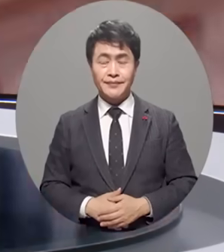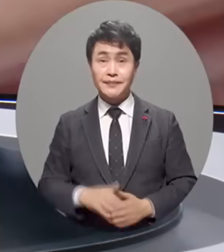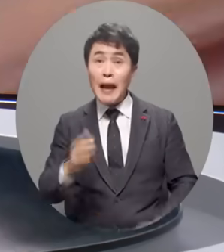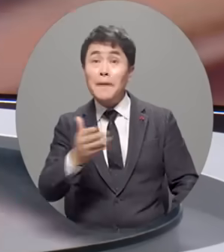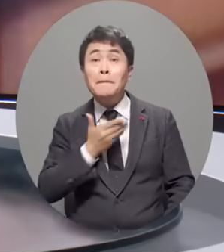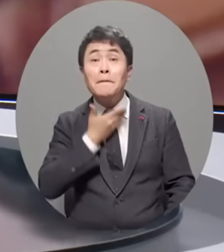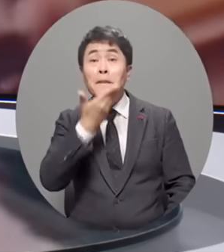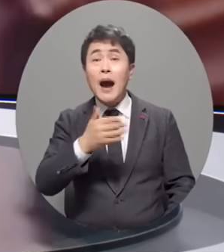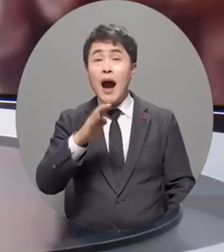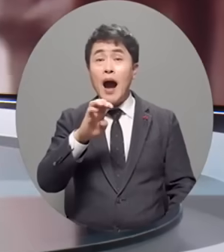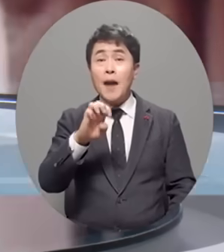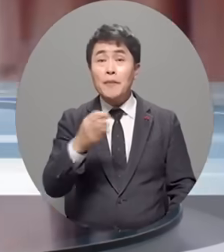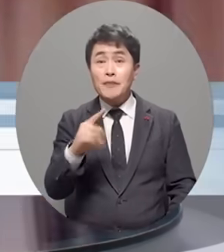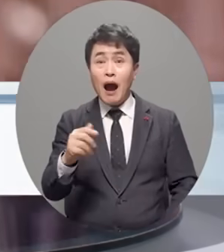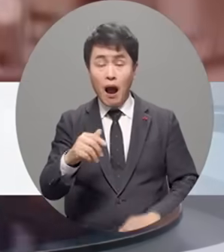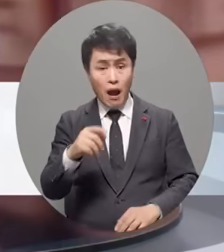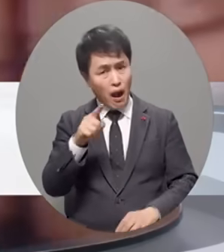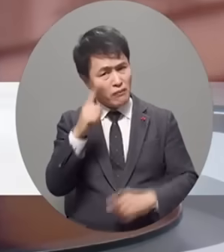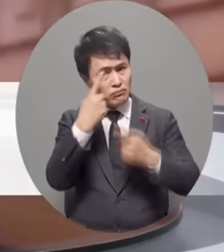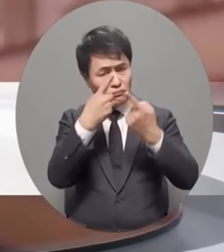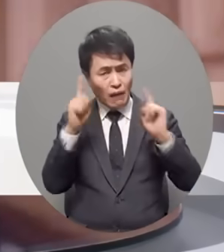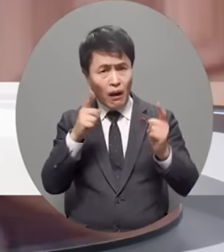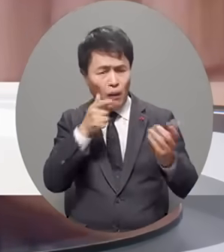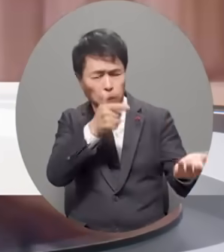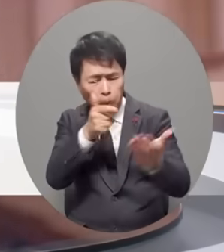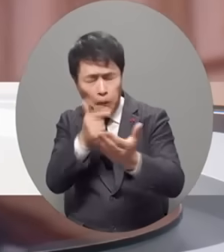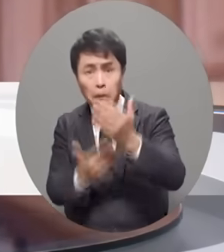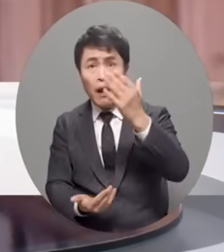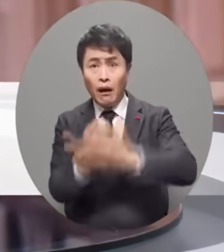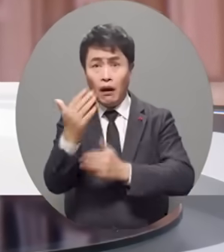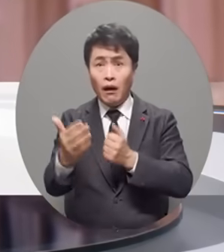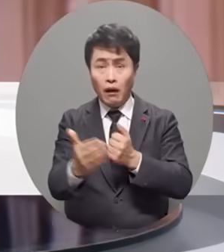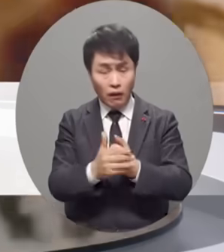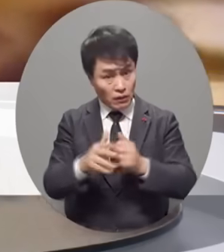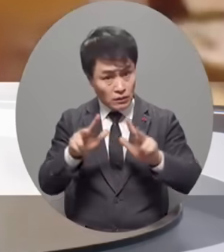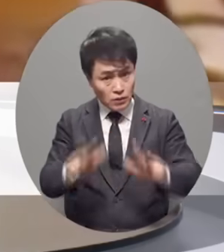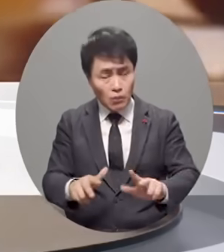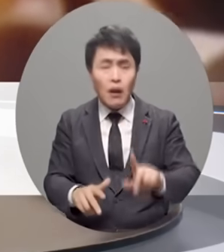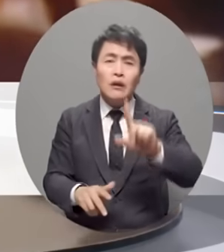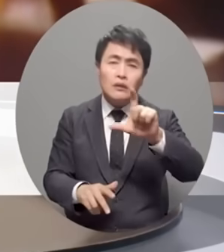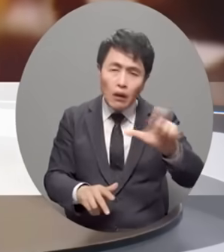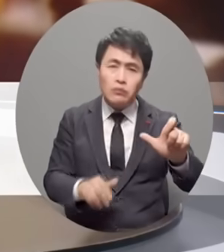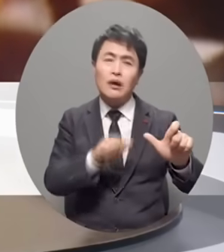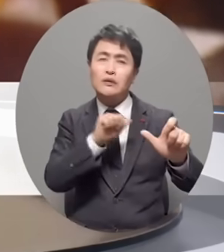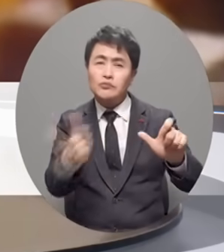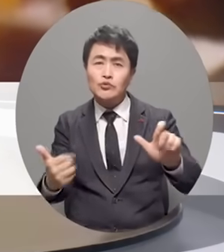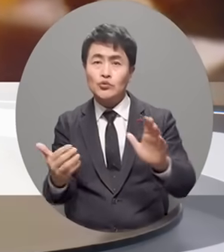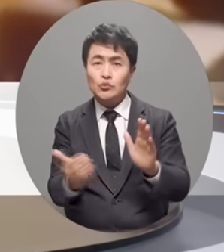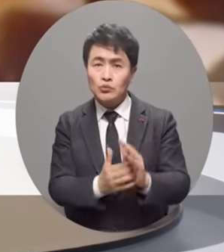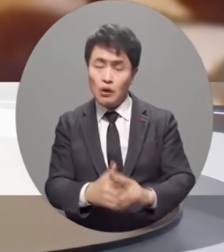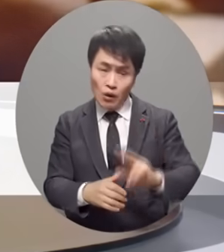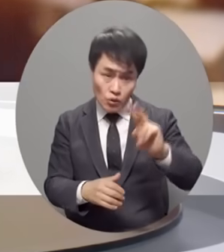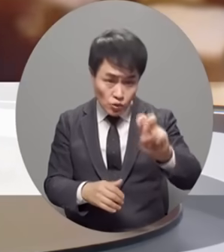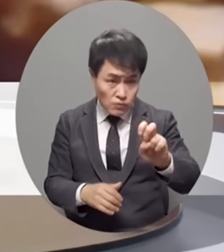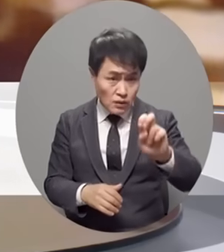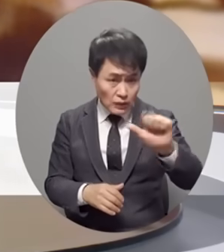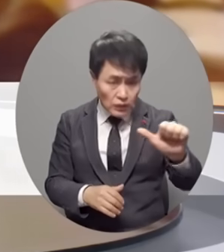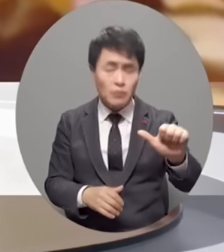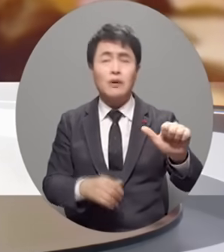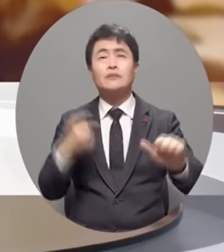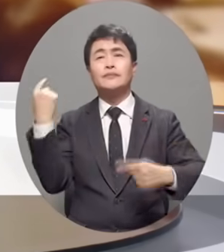체코 프라하의 한 대학에서 총기 난사 사건이 벌어져서 현재까지 15명이 숨지고 25명이